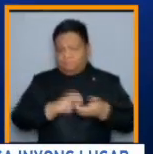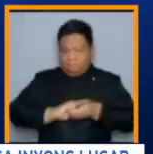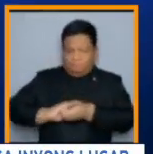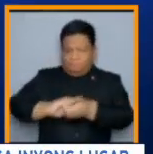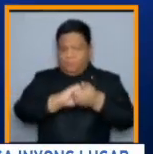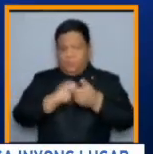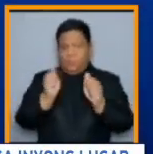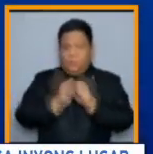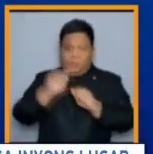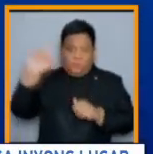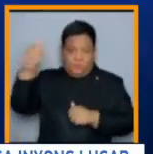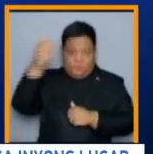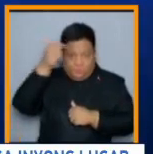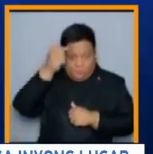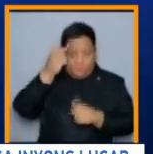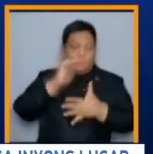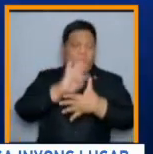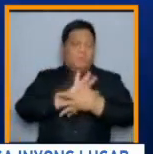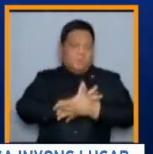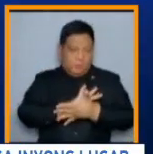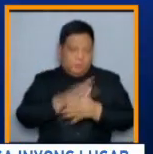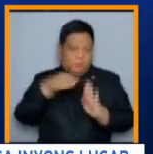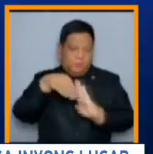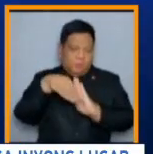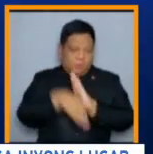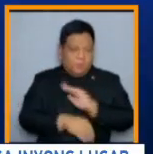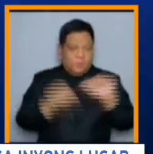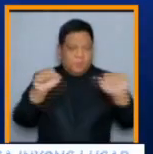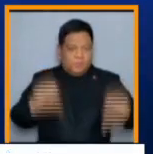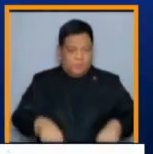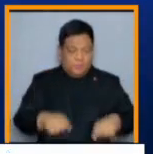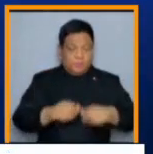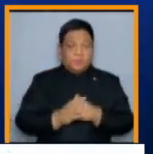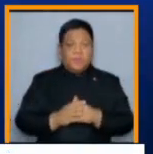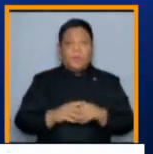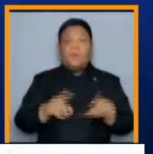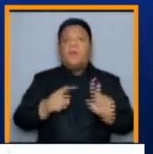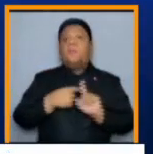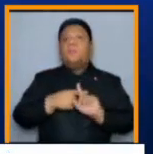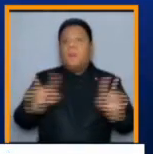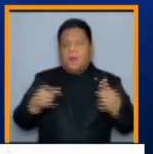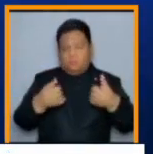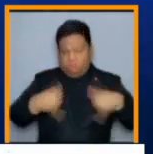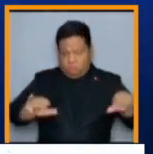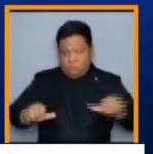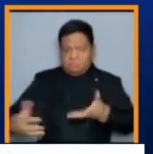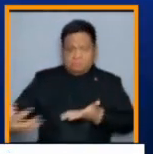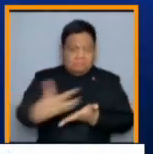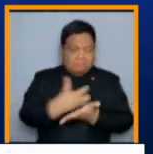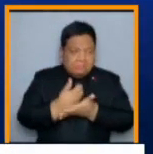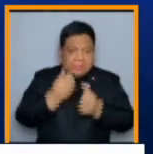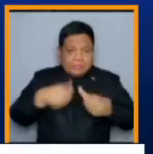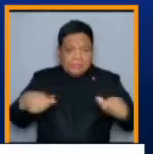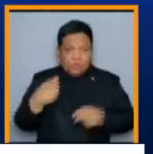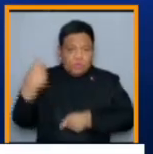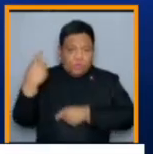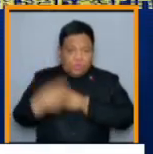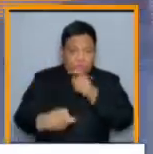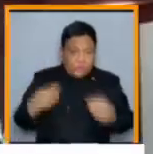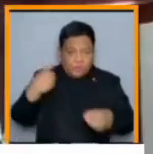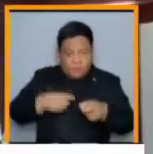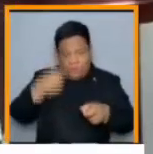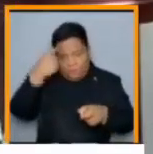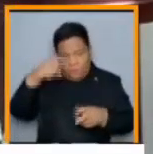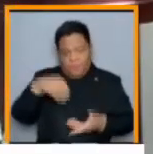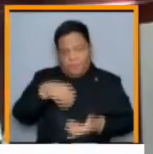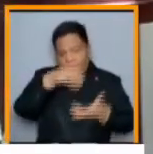ang COVID cases. Pero tuloy-tuloy daw ang paglikom nila ng donasyon at relief goods para sa mga nasalanta ng Bagyong Odette.